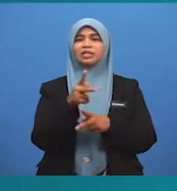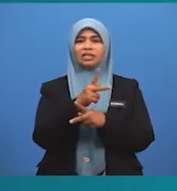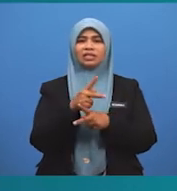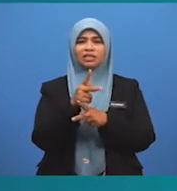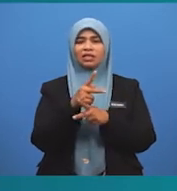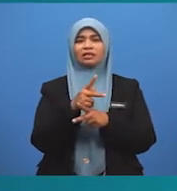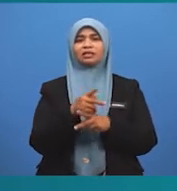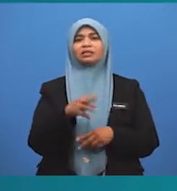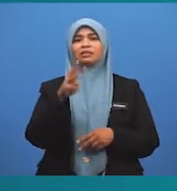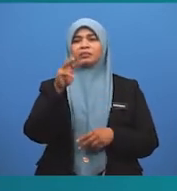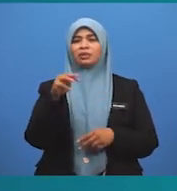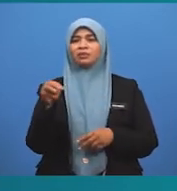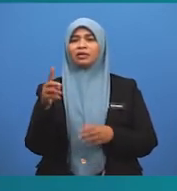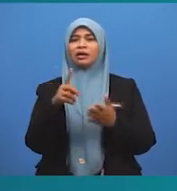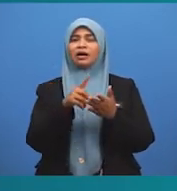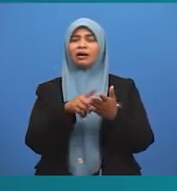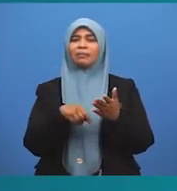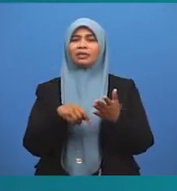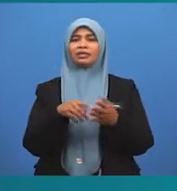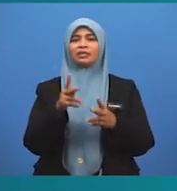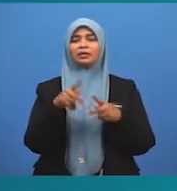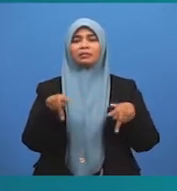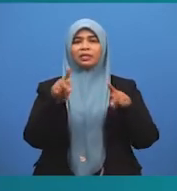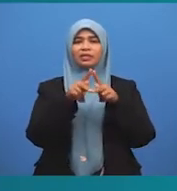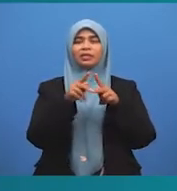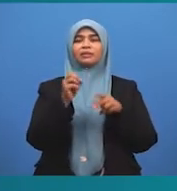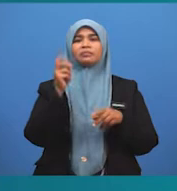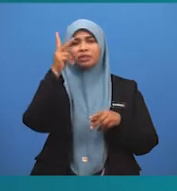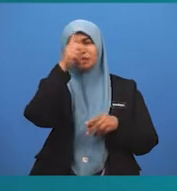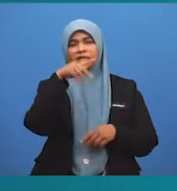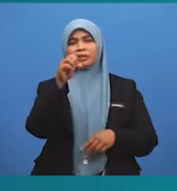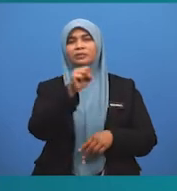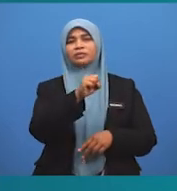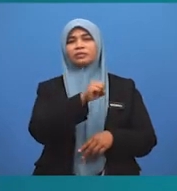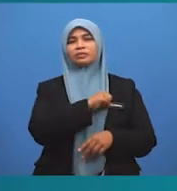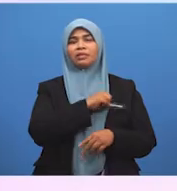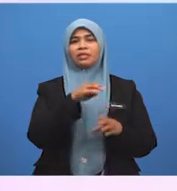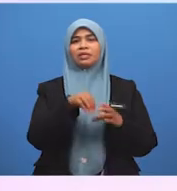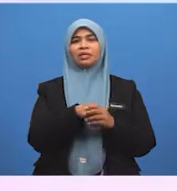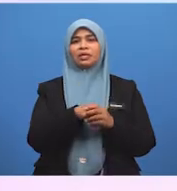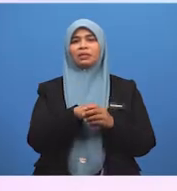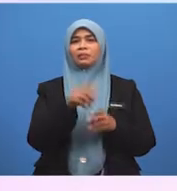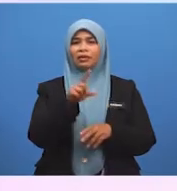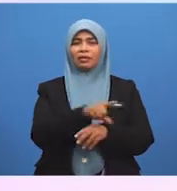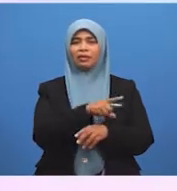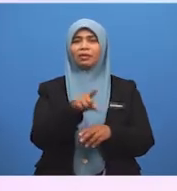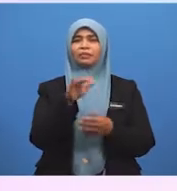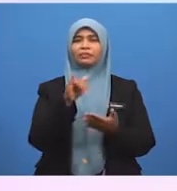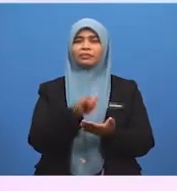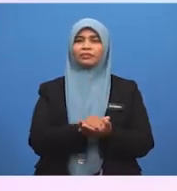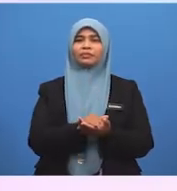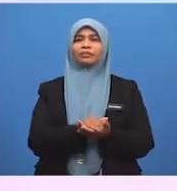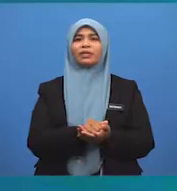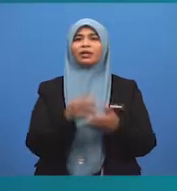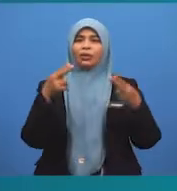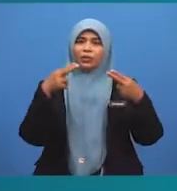dijaga. Murid-murid, apakah kepentingan bersikap sopan dalam lirik lagu? Ya,